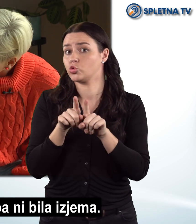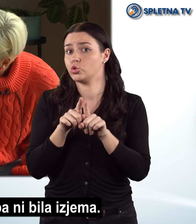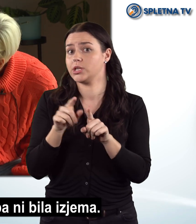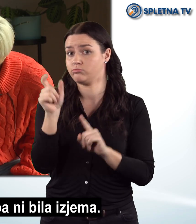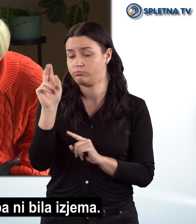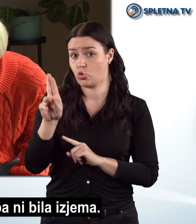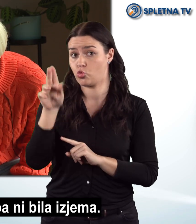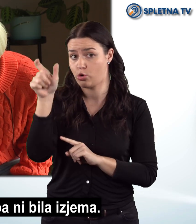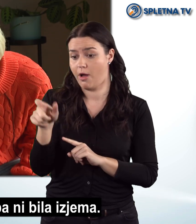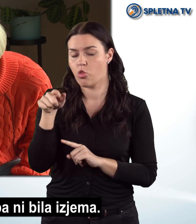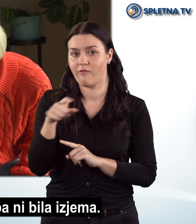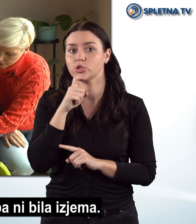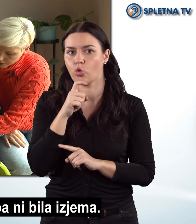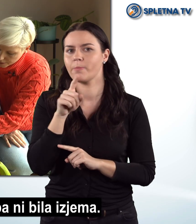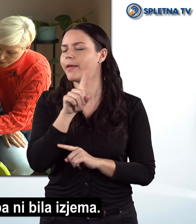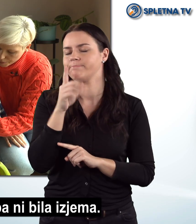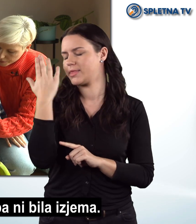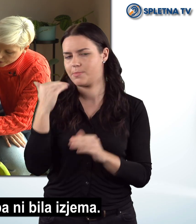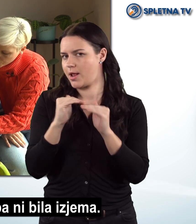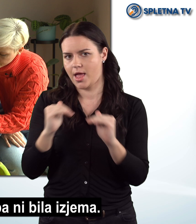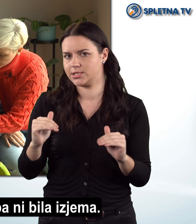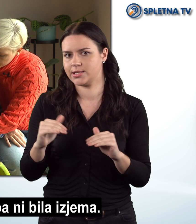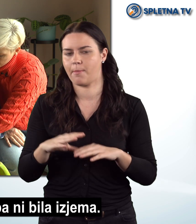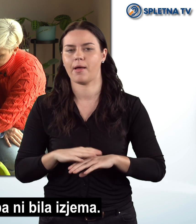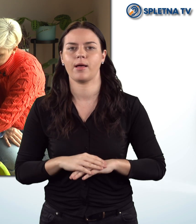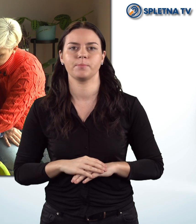Urbanova zgodba ni bila izjema.